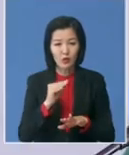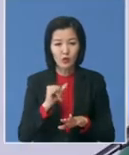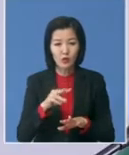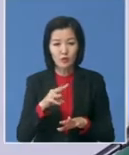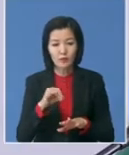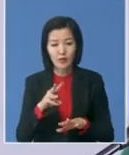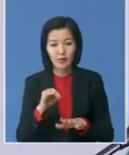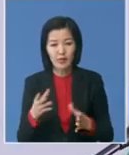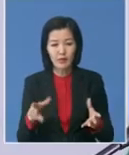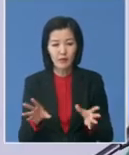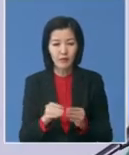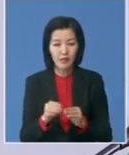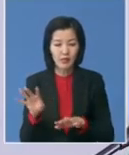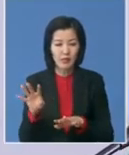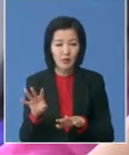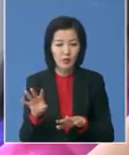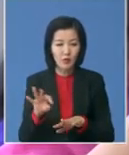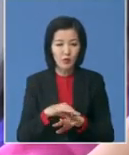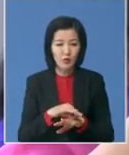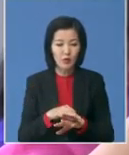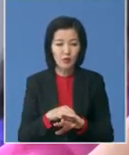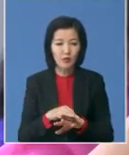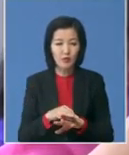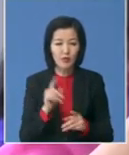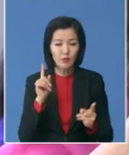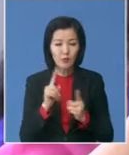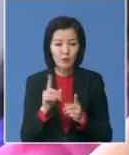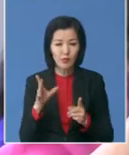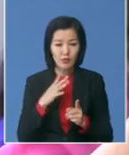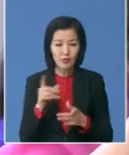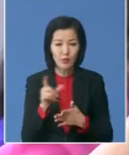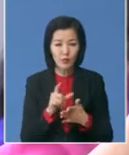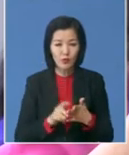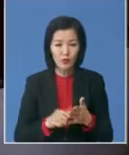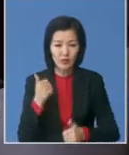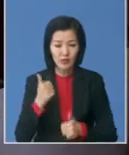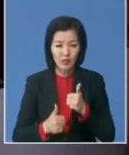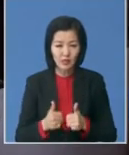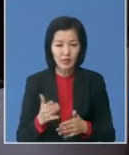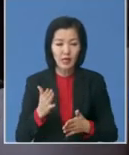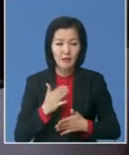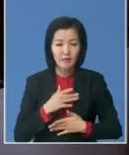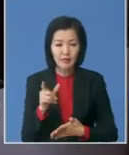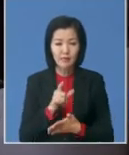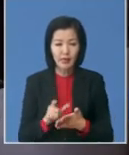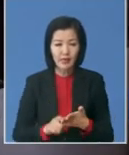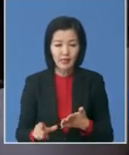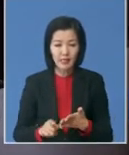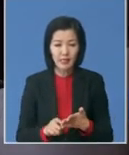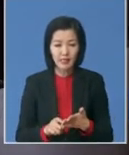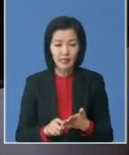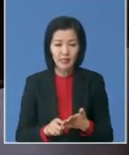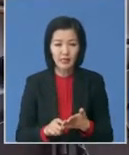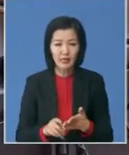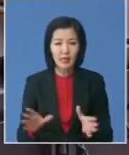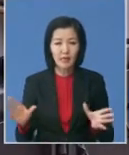Жақыпбаевпен отасып, қош шайыр бір шаңырақ астында табысты. Өлең жазудан жарысты. Біз поэзиядағы сиям егіздеріміз,